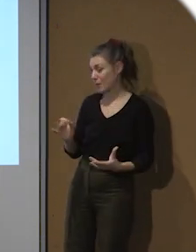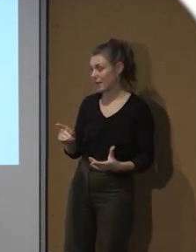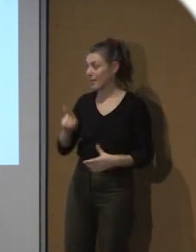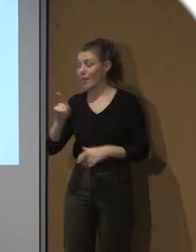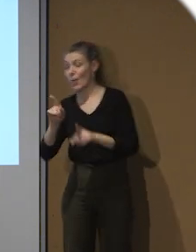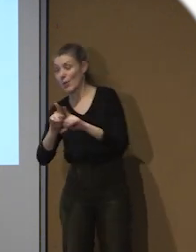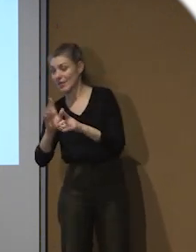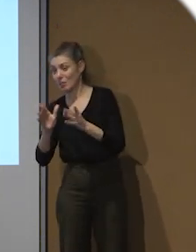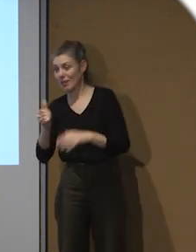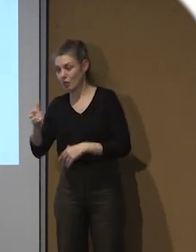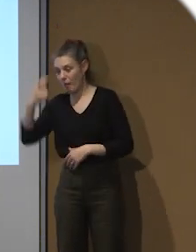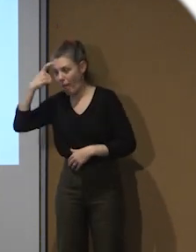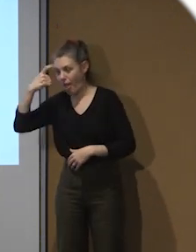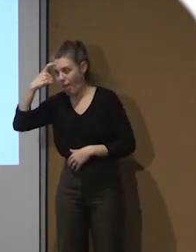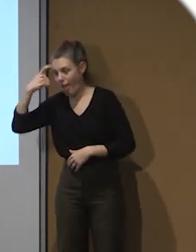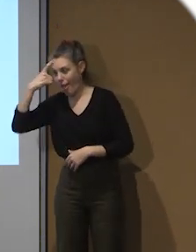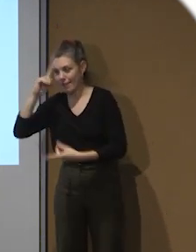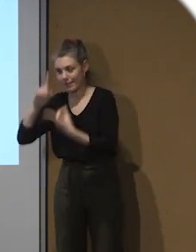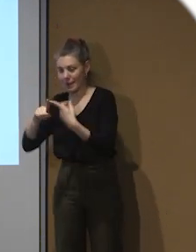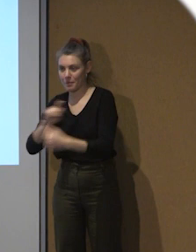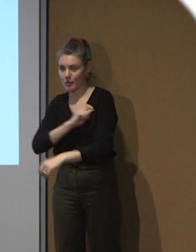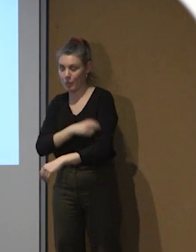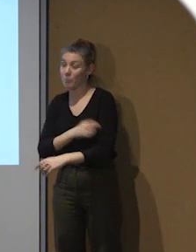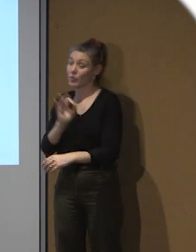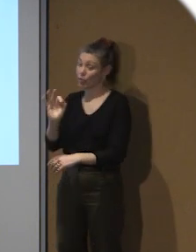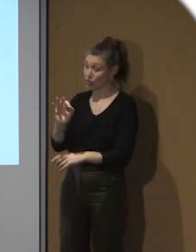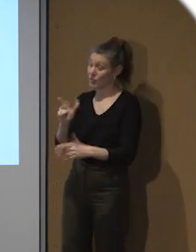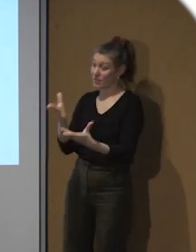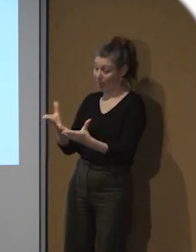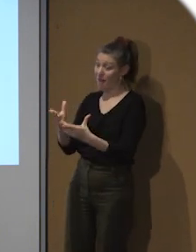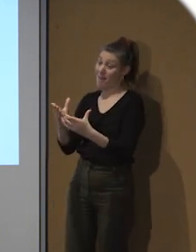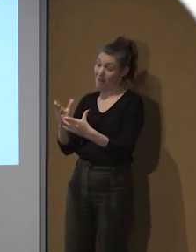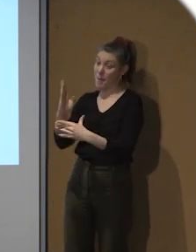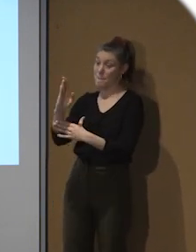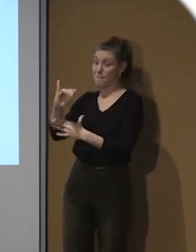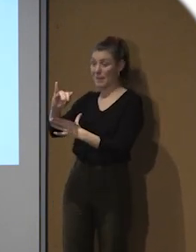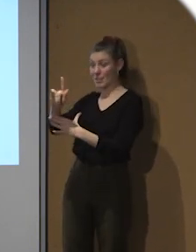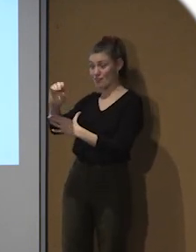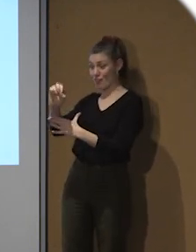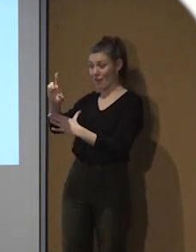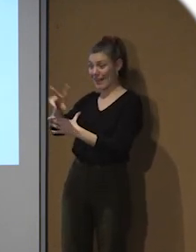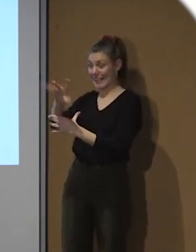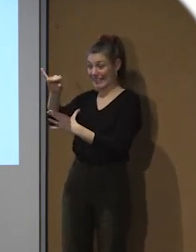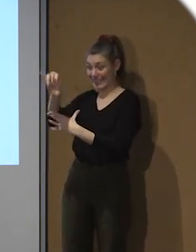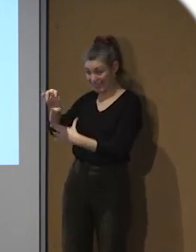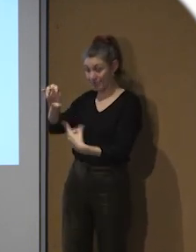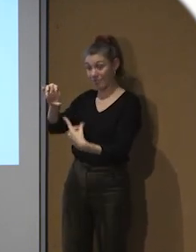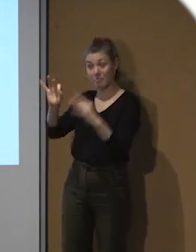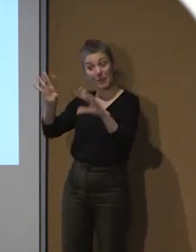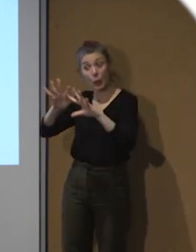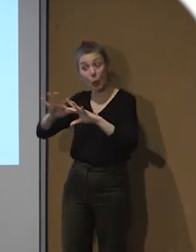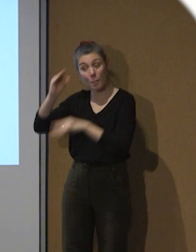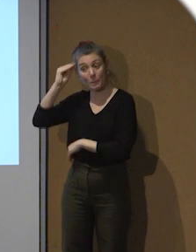de la pathologie. Alors la bigorexie, comme tout trouble psychiatrique, peut se traiter également en centre d'addiction. Donc après, ça a à voir